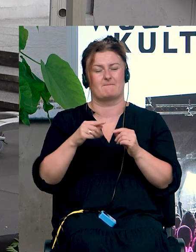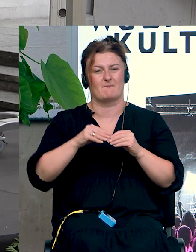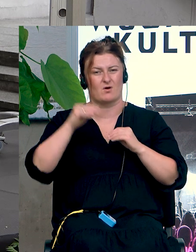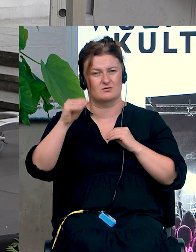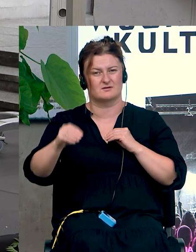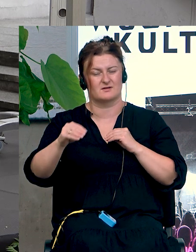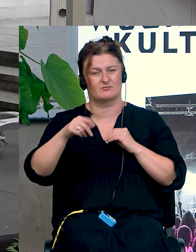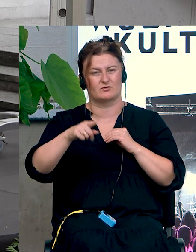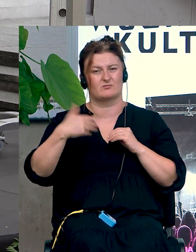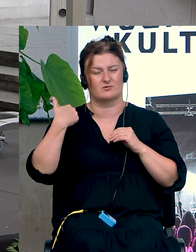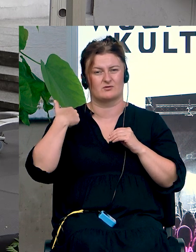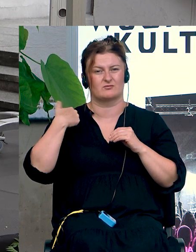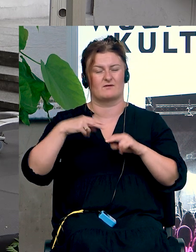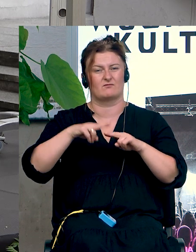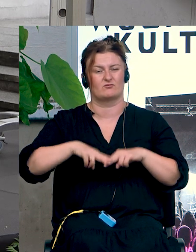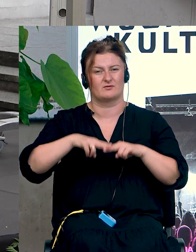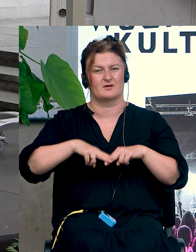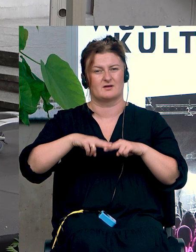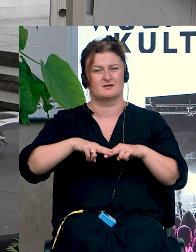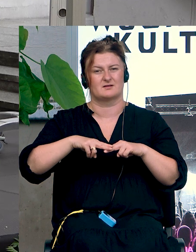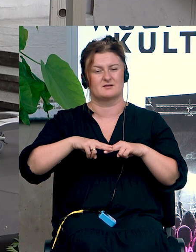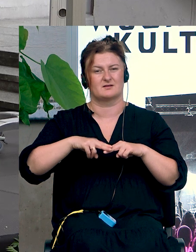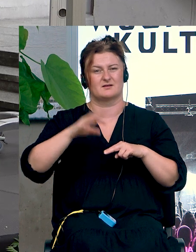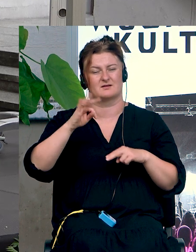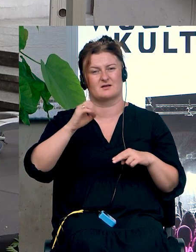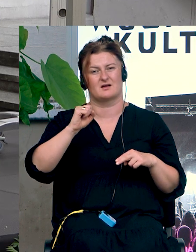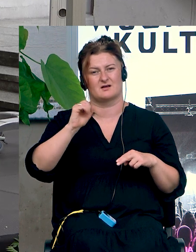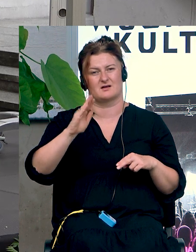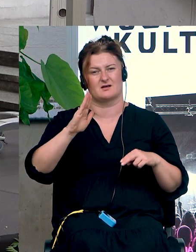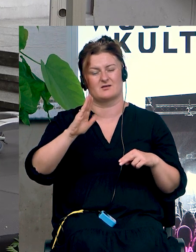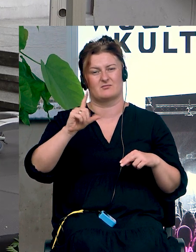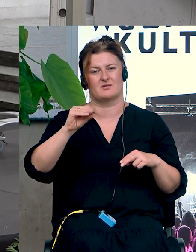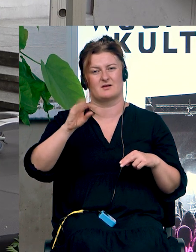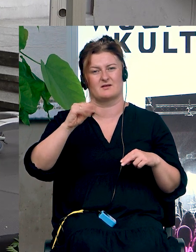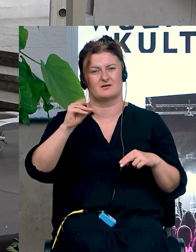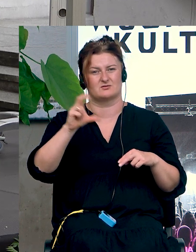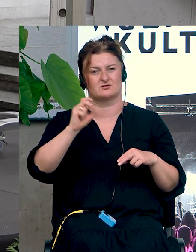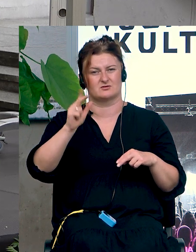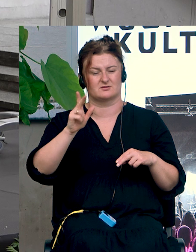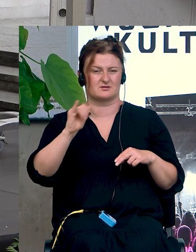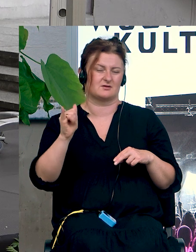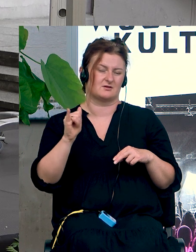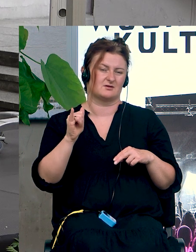зіграла ця фундація таблеточки, якій я завдячую натхненню на появу цієї книжки, яка дуже швидко виросла в